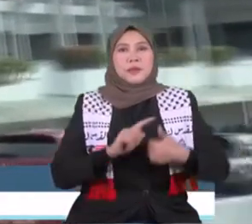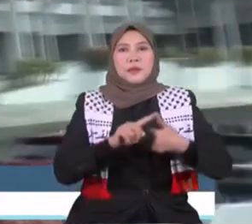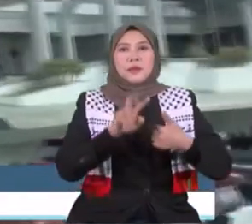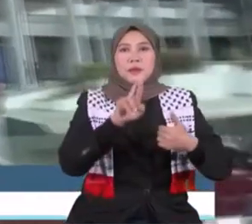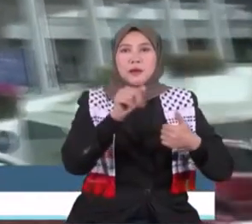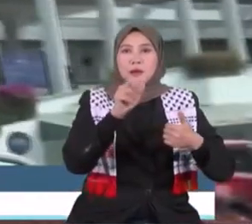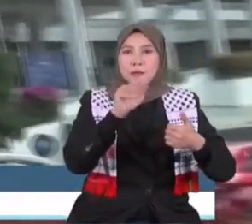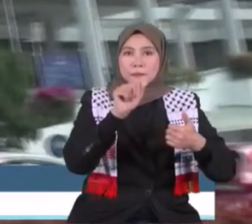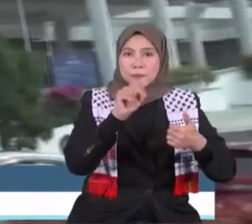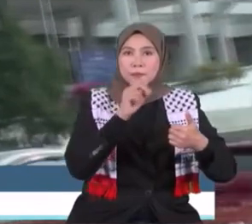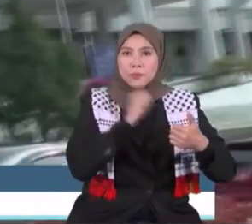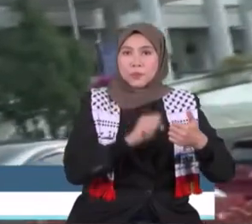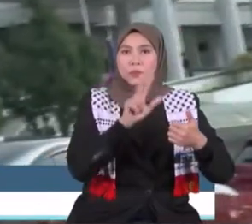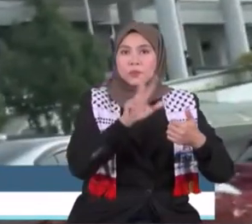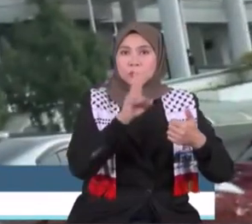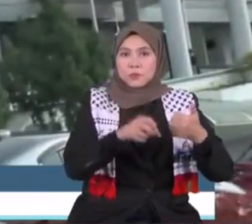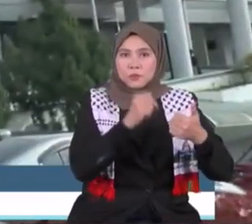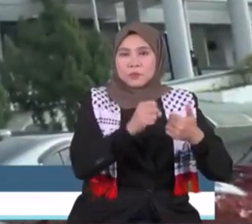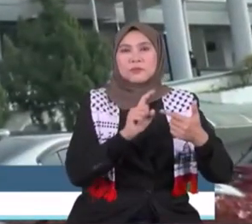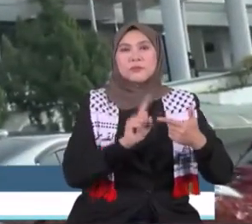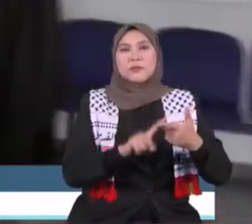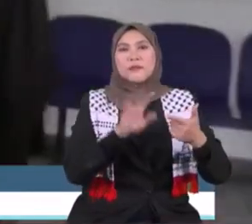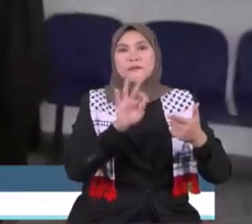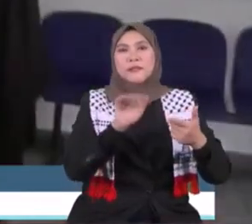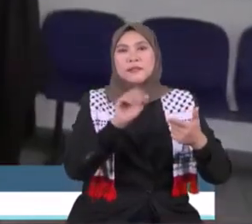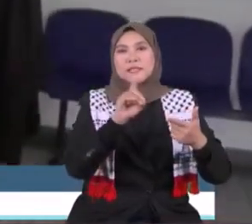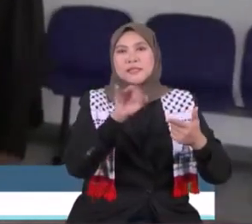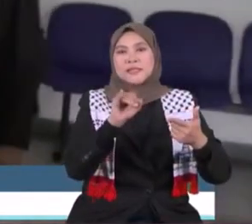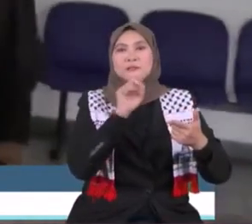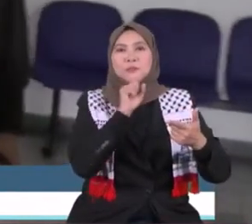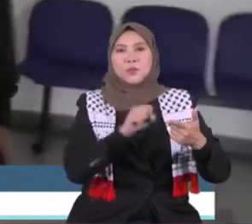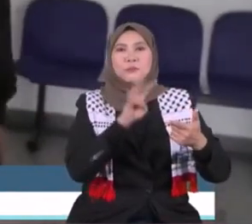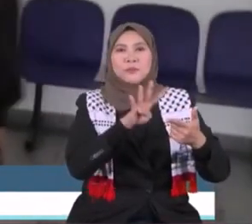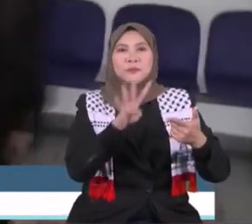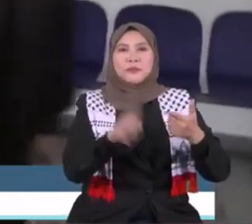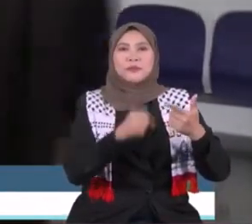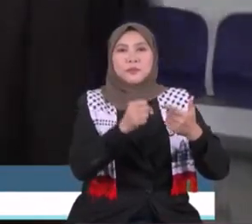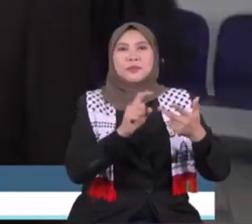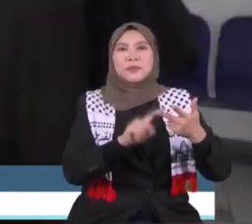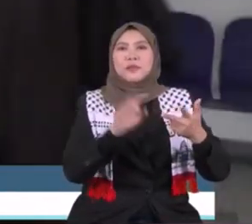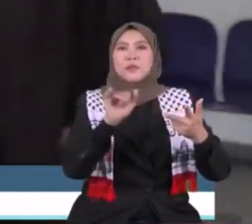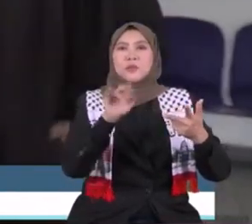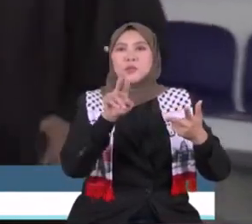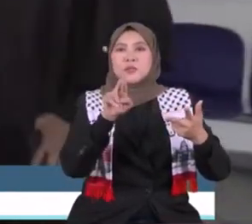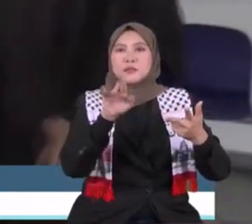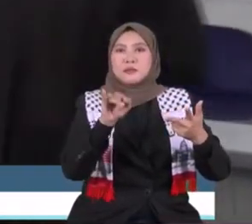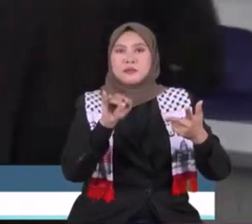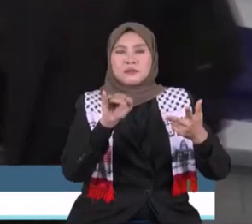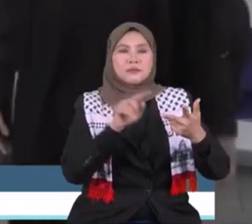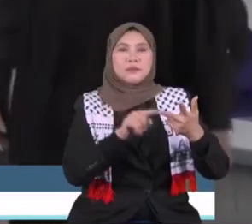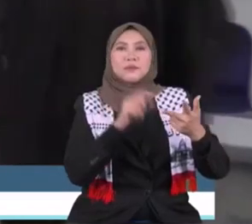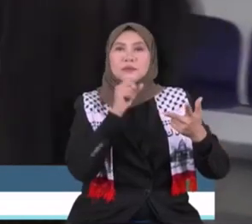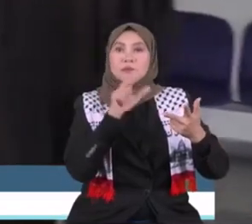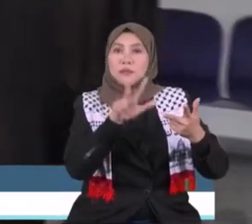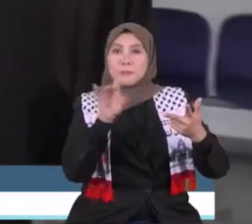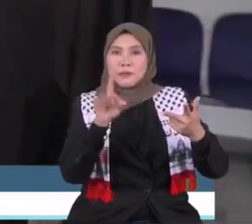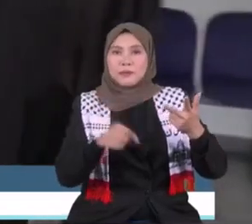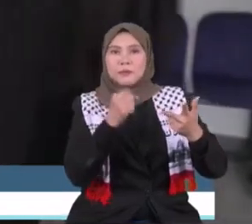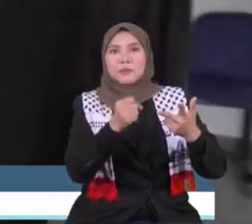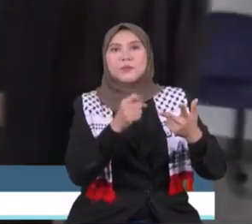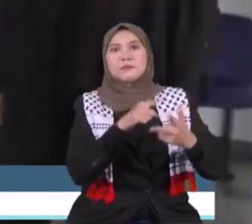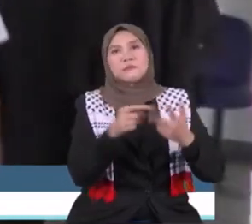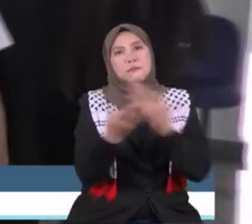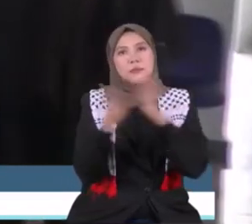Muhammad Abdul Rahman, 37 tahun, Muhammad Fazli Abdul Razak, 44 tahun dan Yusri Awang, 38 tahun dilepas dan dibebas selepas